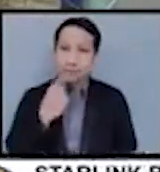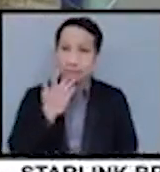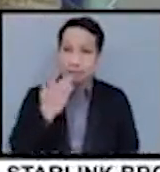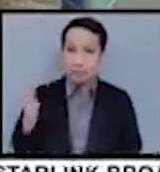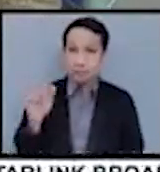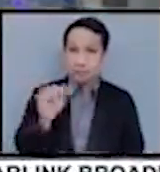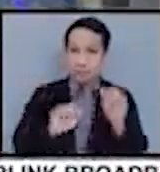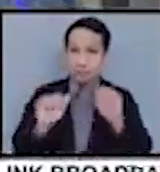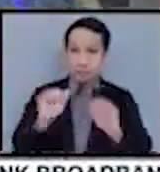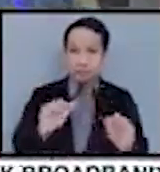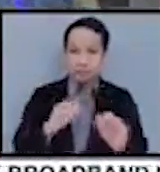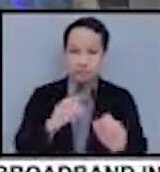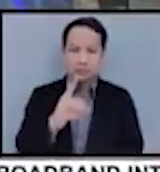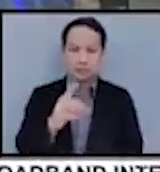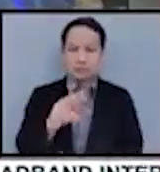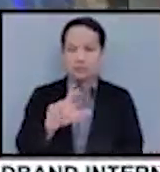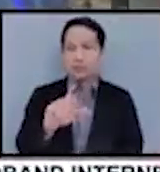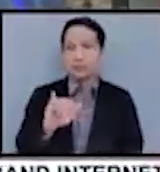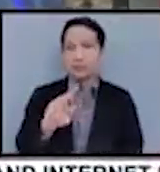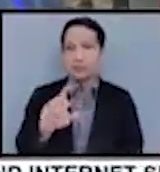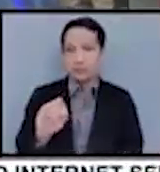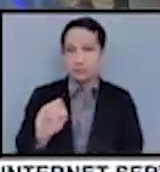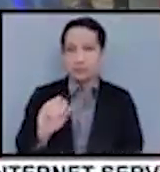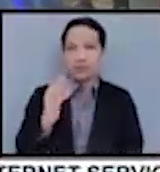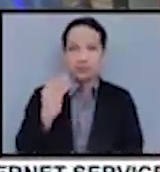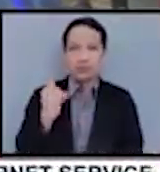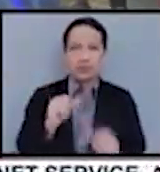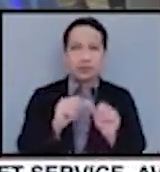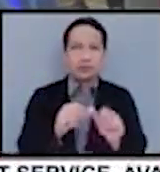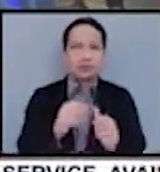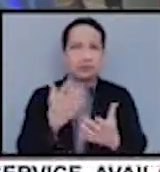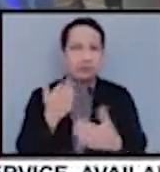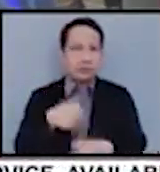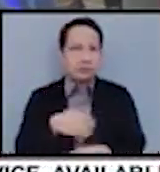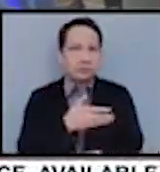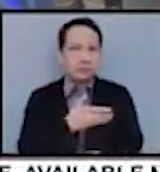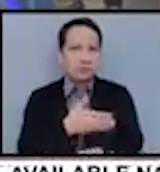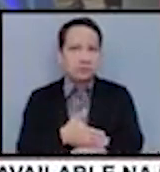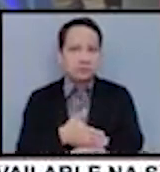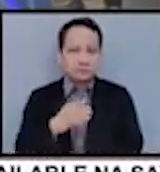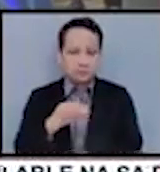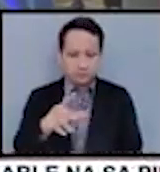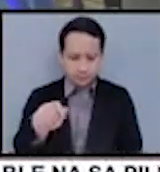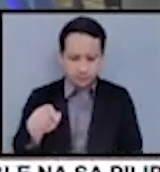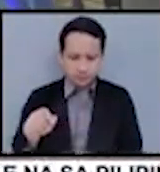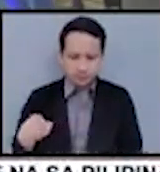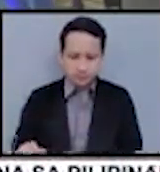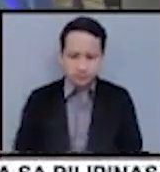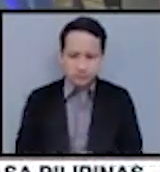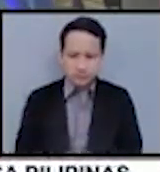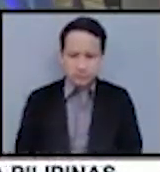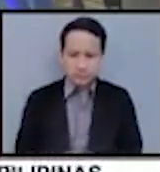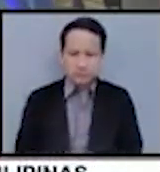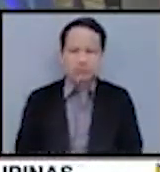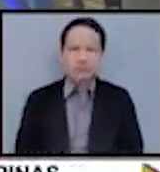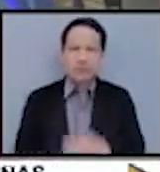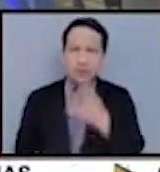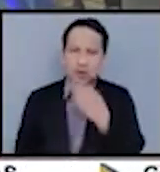Dua Lipa po. Mm. Ang gusto ko po sa mga kanta niya, yung beat and yung tempo po. Ah, gusto ko rin yan. Sino nga yan si Dua